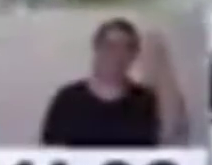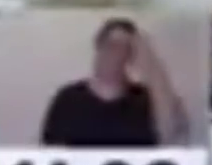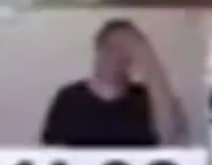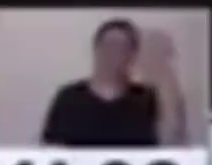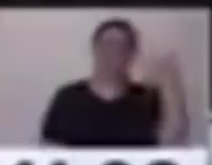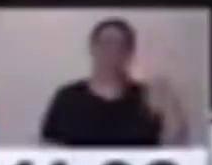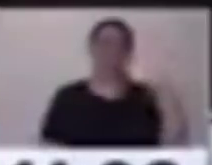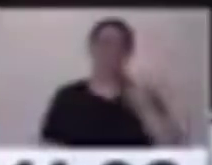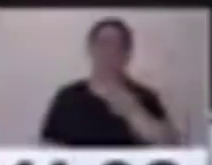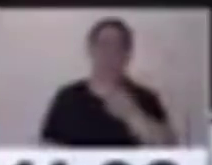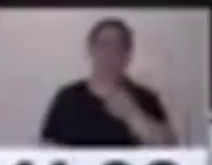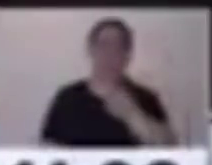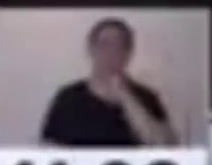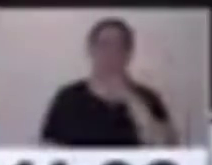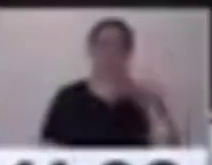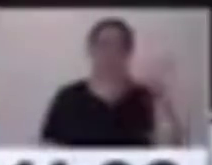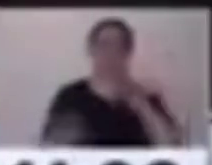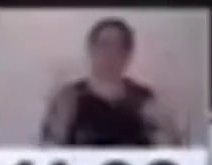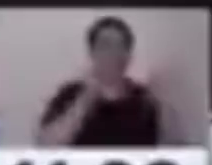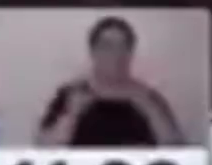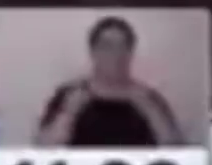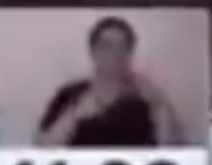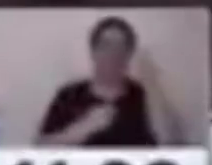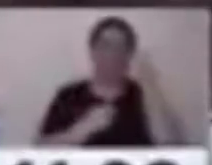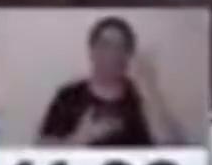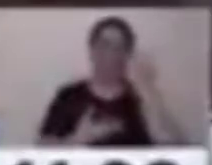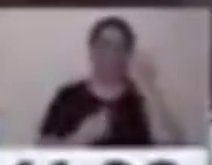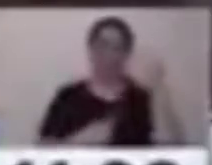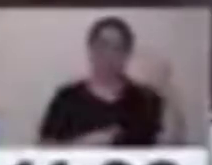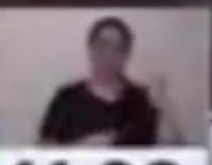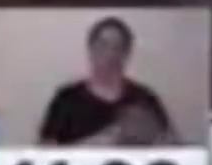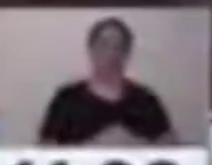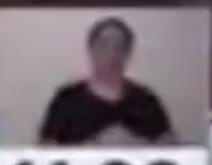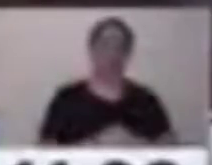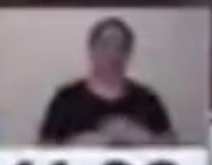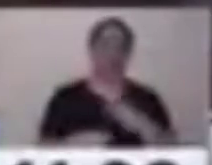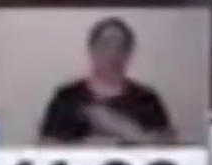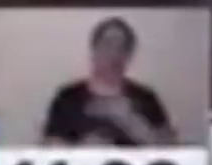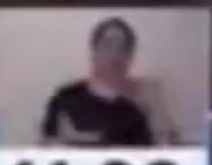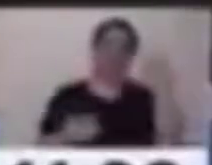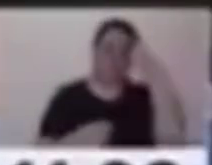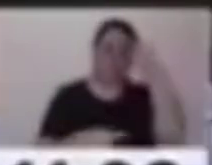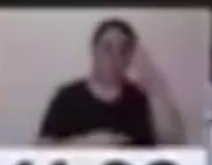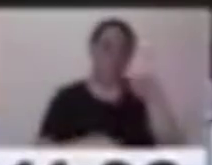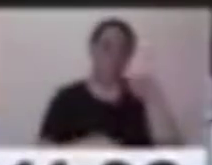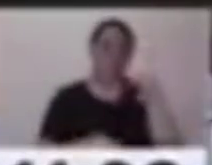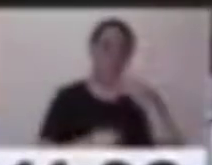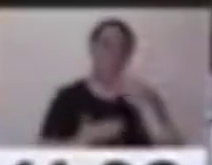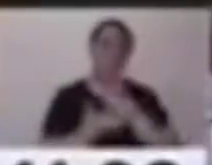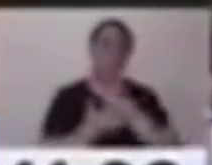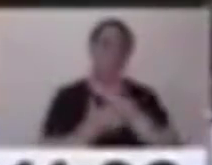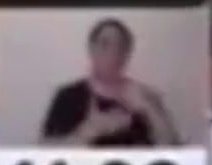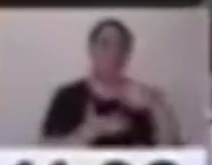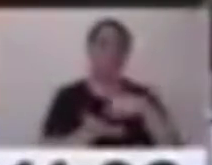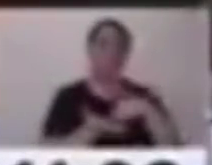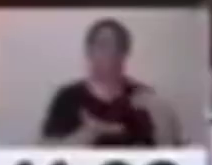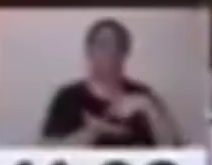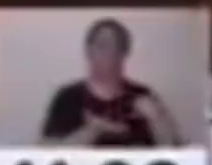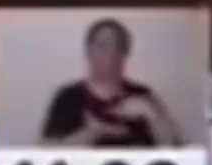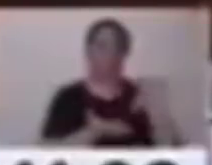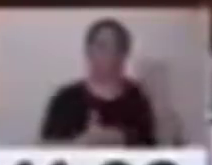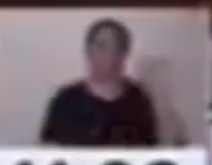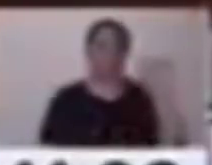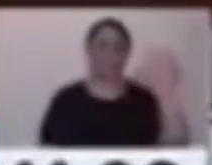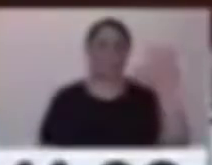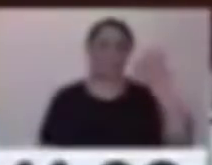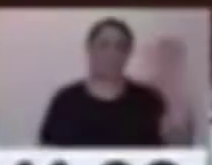accomplishment rate natin para sa ikalawang yugto ng SAP. Ang mga natitirang benepisyo na lang po ay binubuo